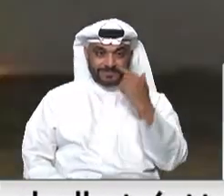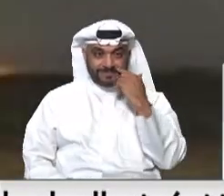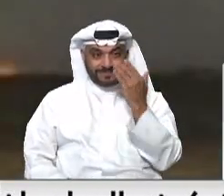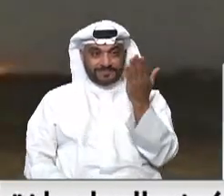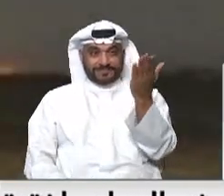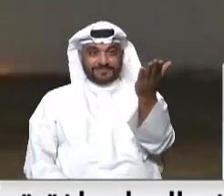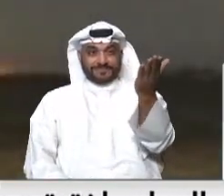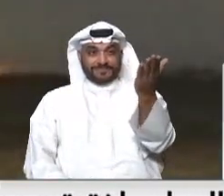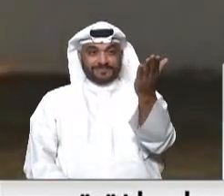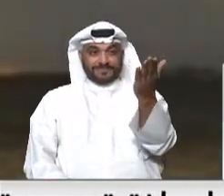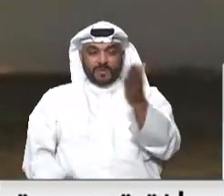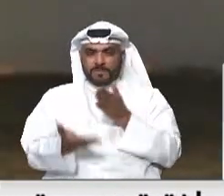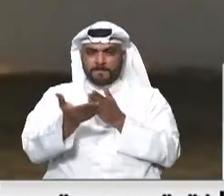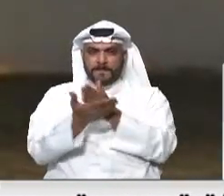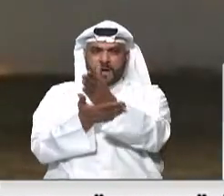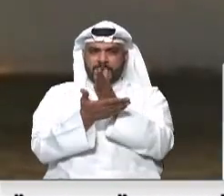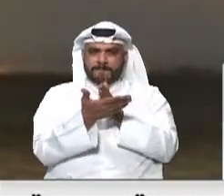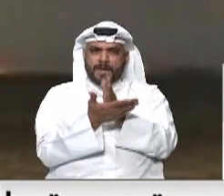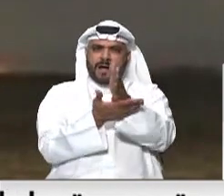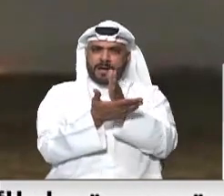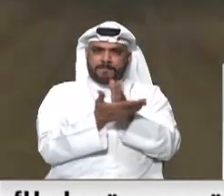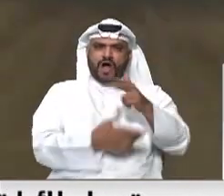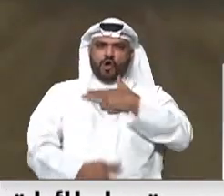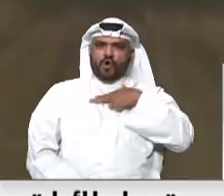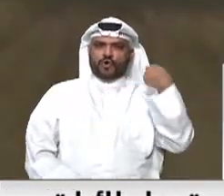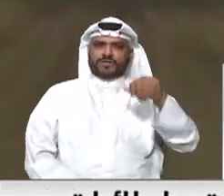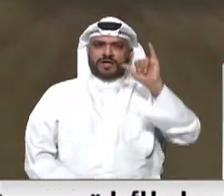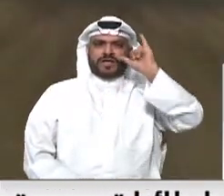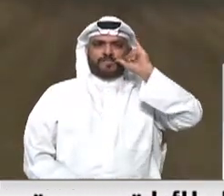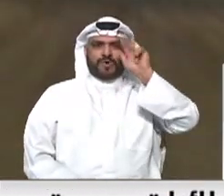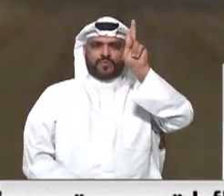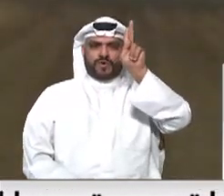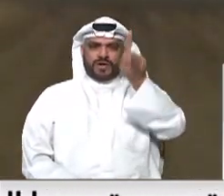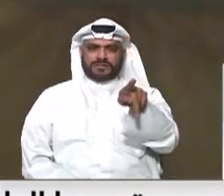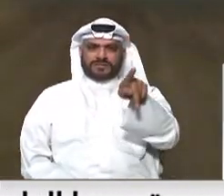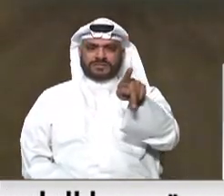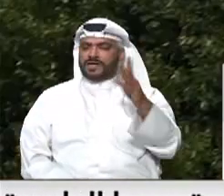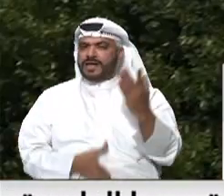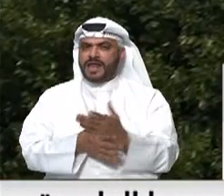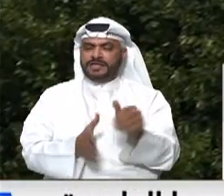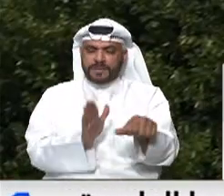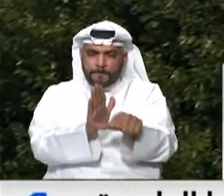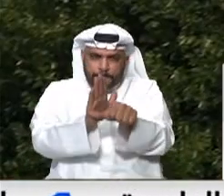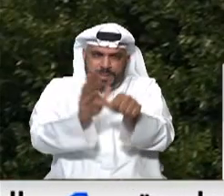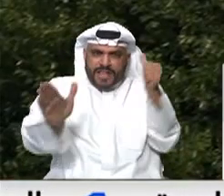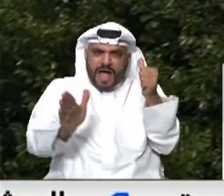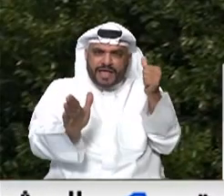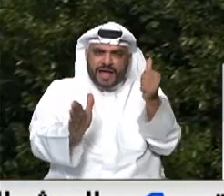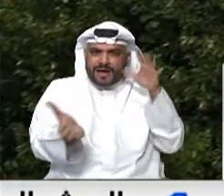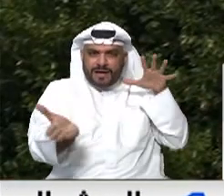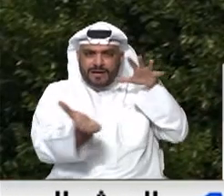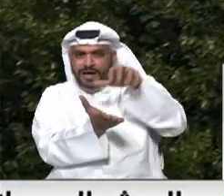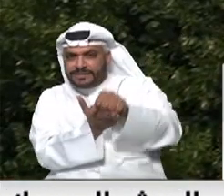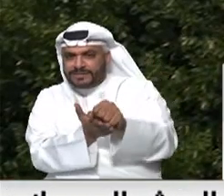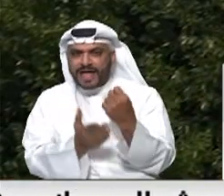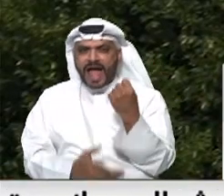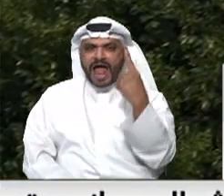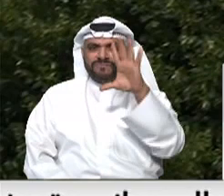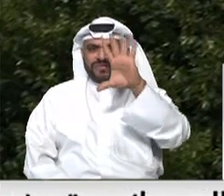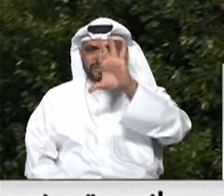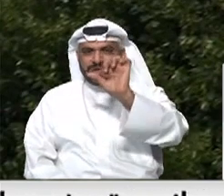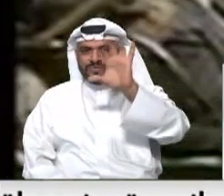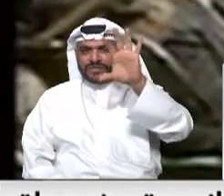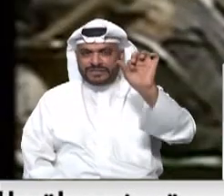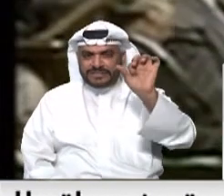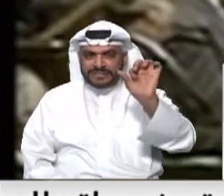تحركات رسمية وشعبية في بريطانيا لرفض العدوان العراقي الغاشم على دولة الكويت في